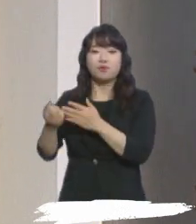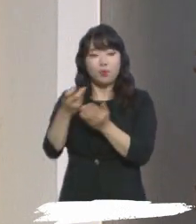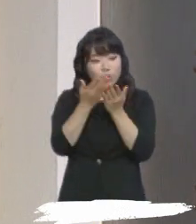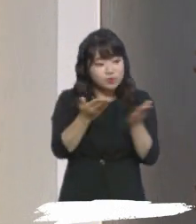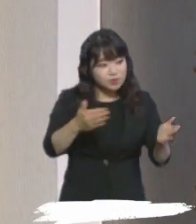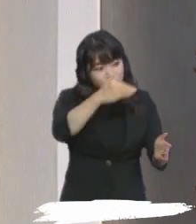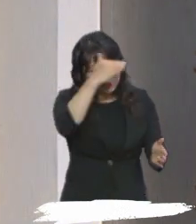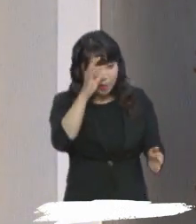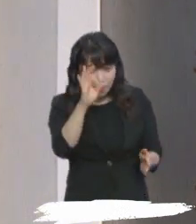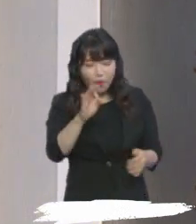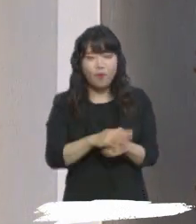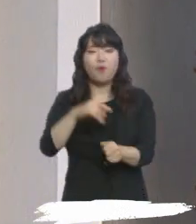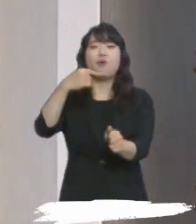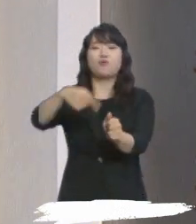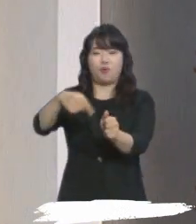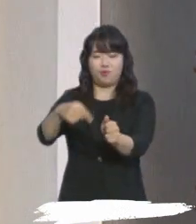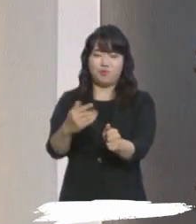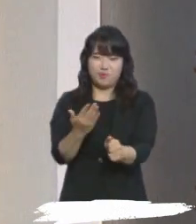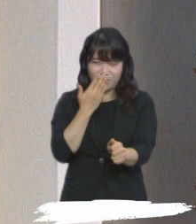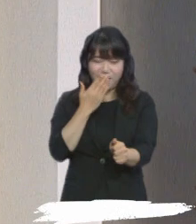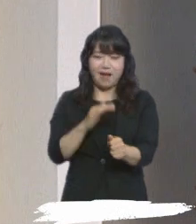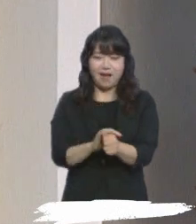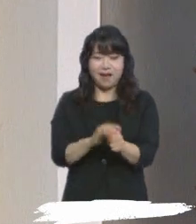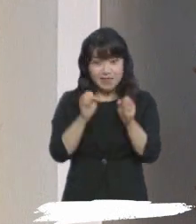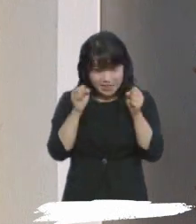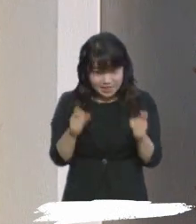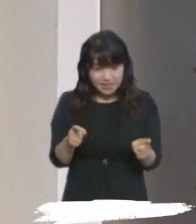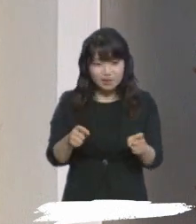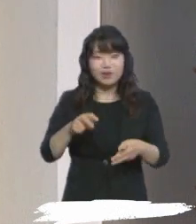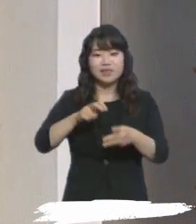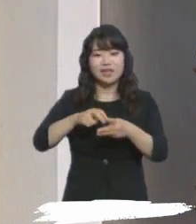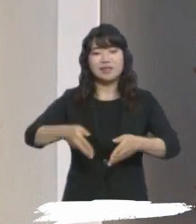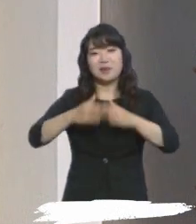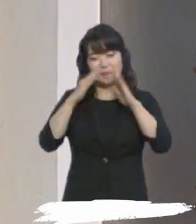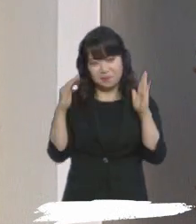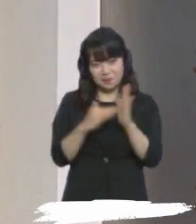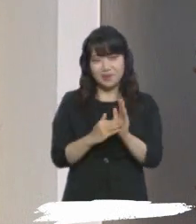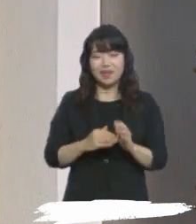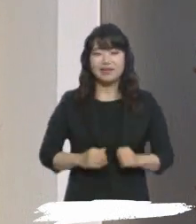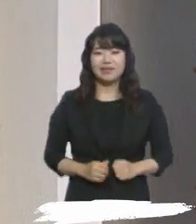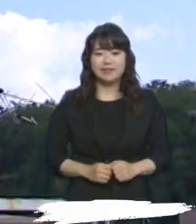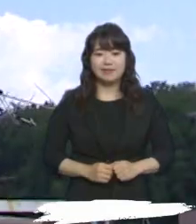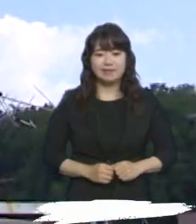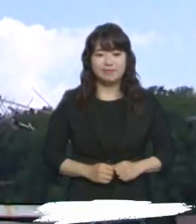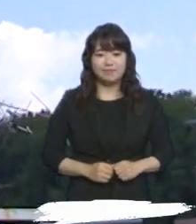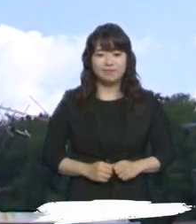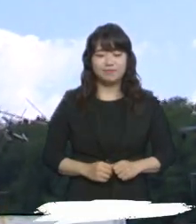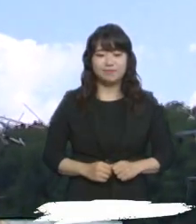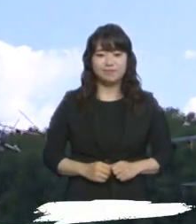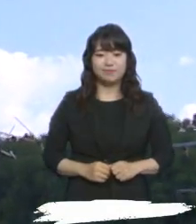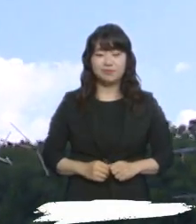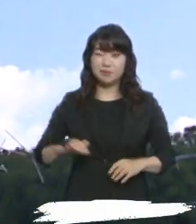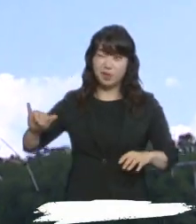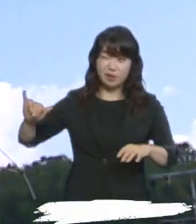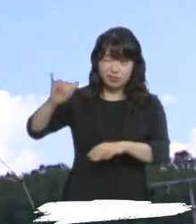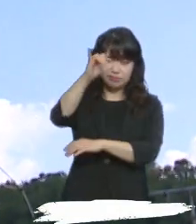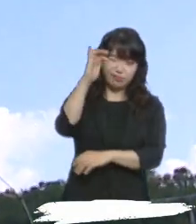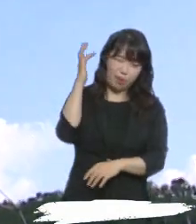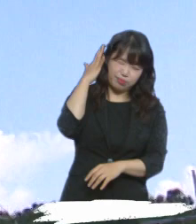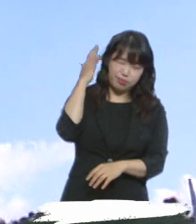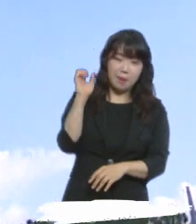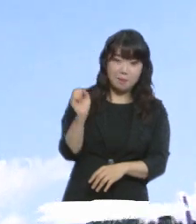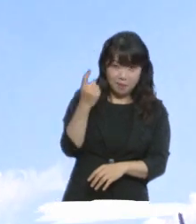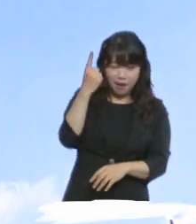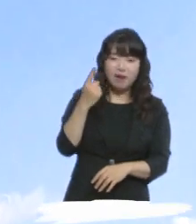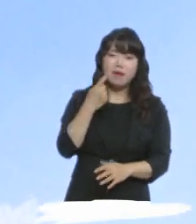전시하고 교육 공간으로 활용하고자 조성해서 운영하게 됩니다. 항공기 소음으로 고통받고